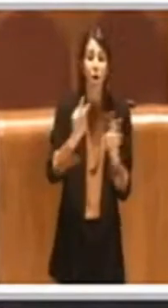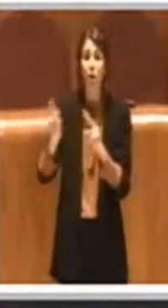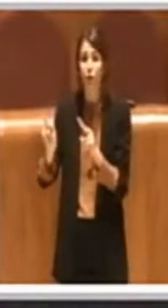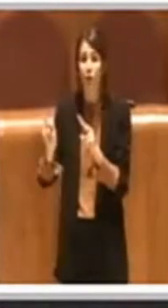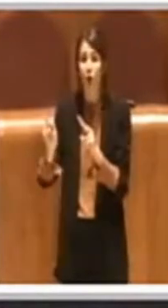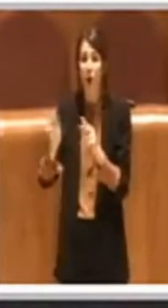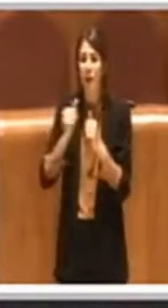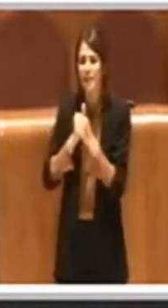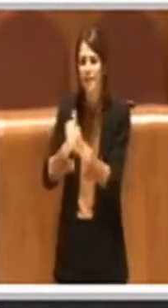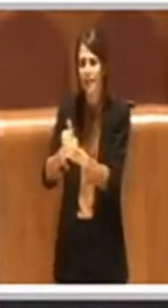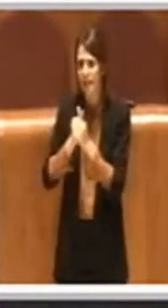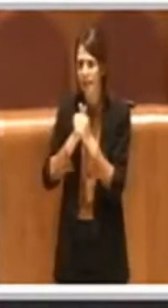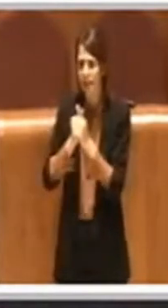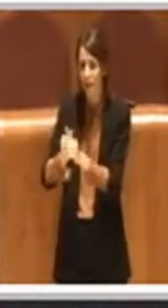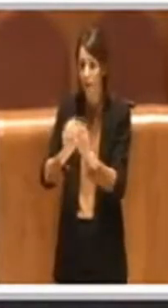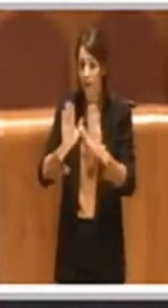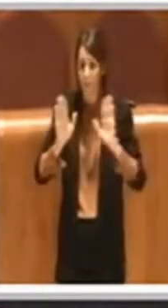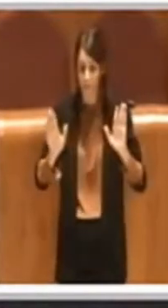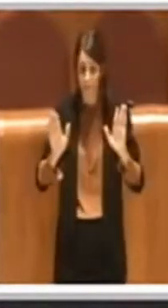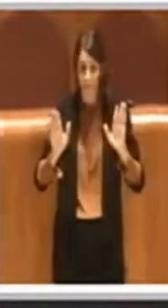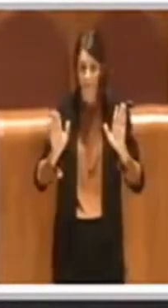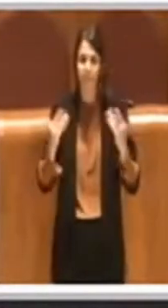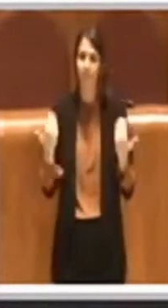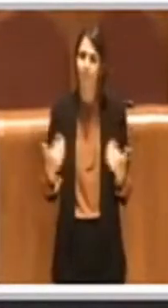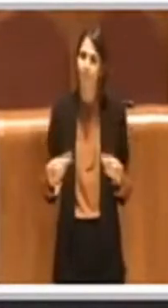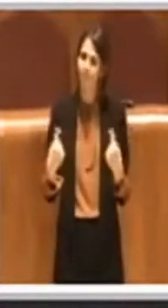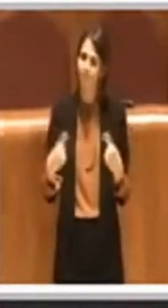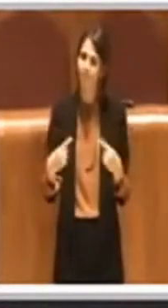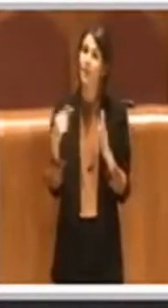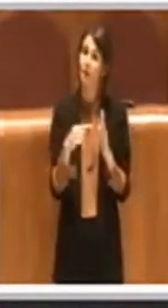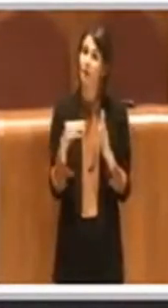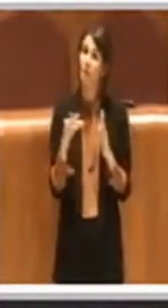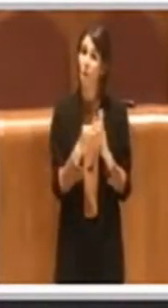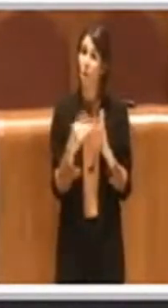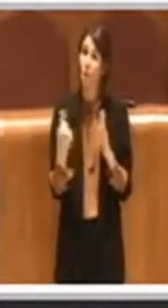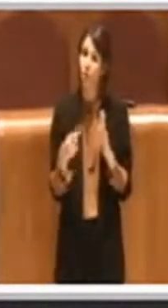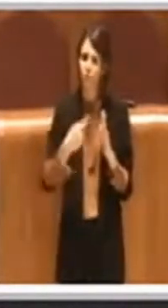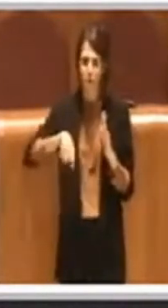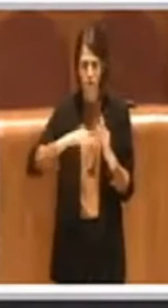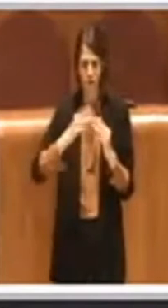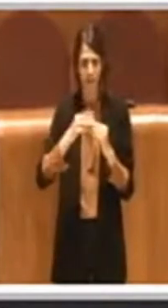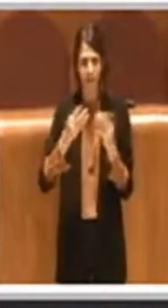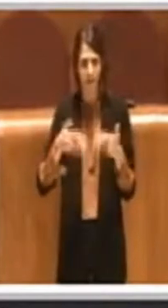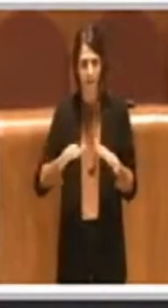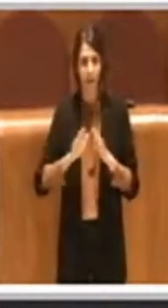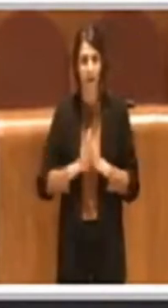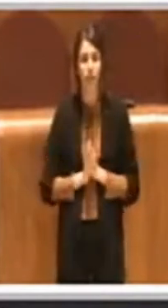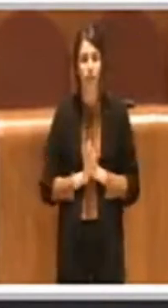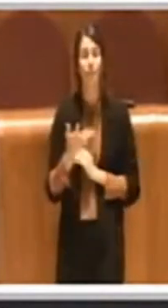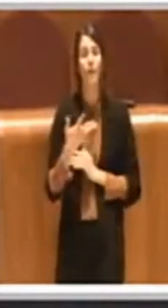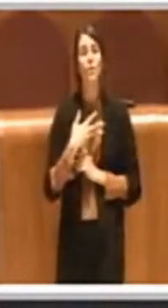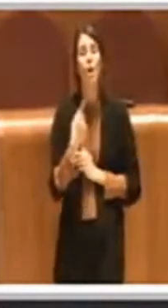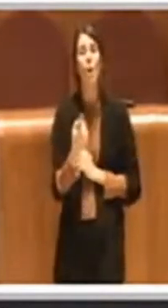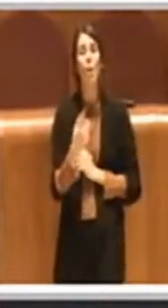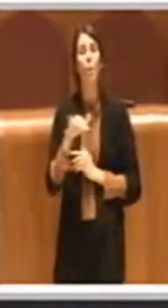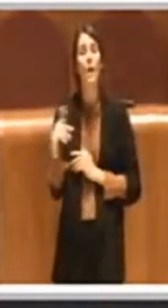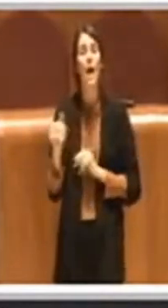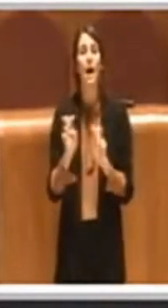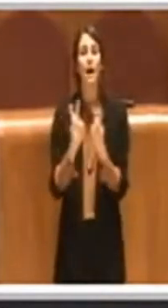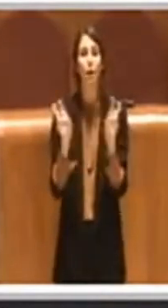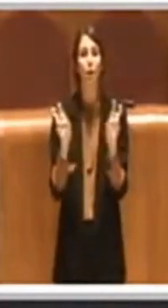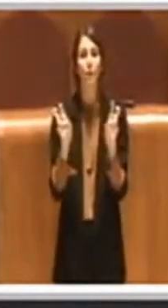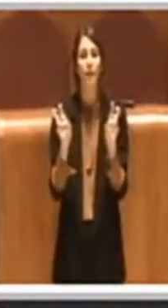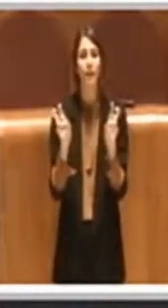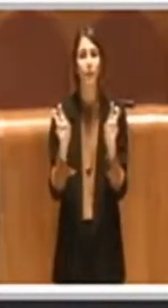sotto questo aspetto per cui anche questo aspetto noi lo abbiamo sviluppato c'è un altro tema